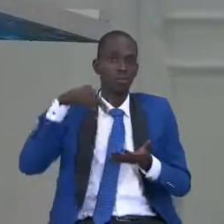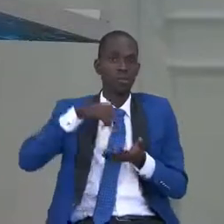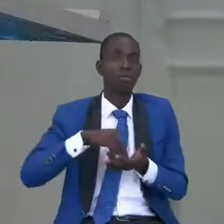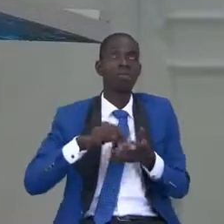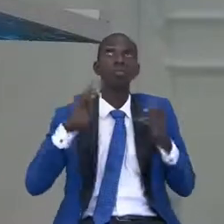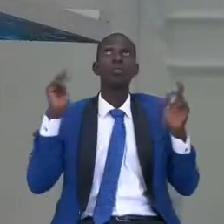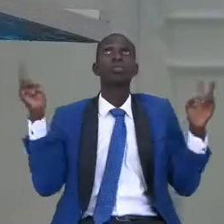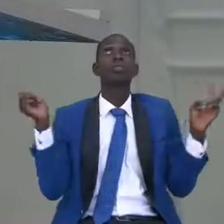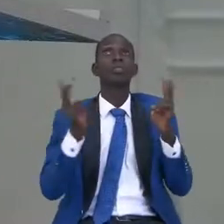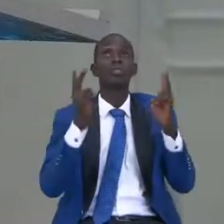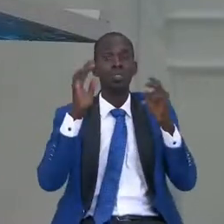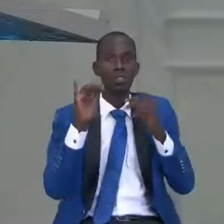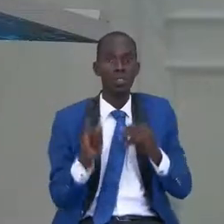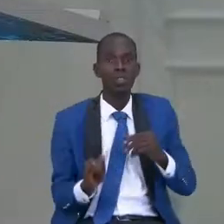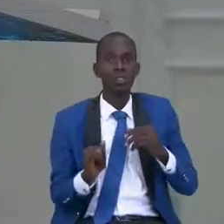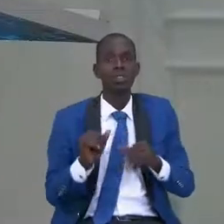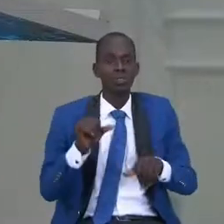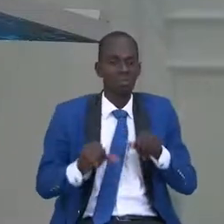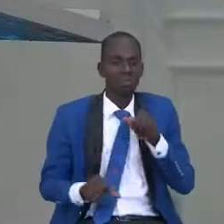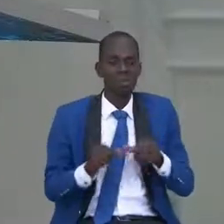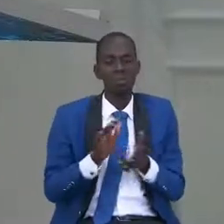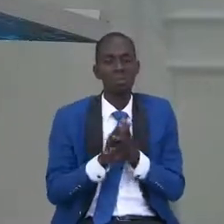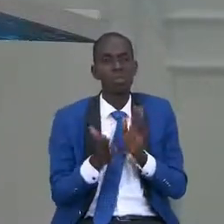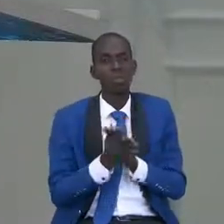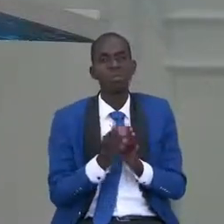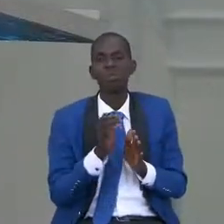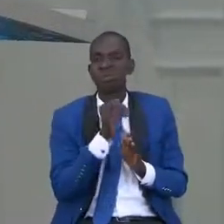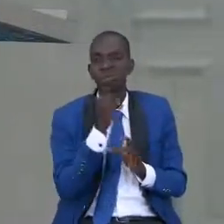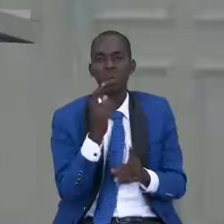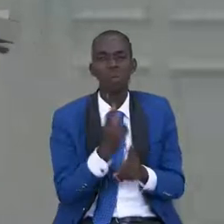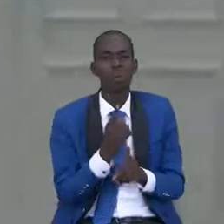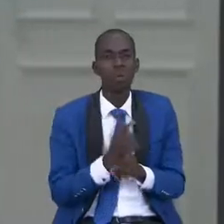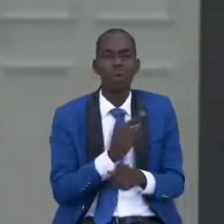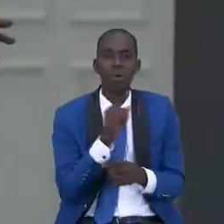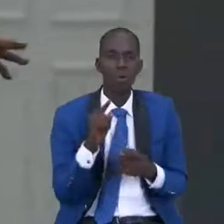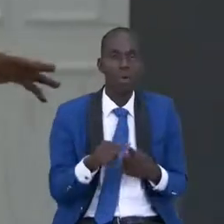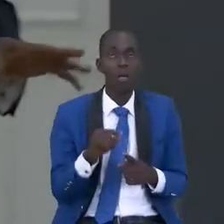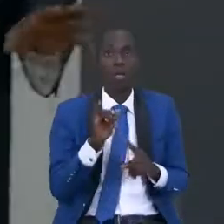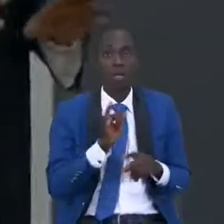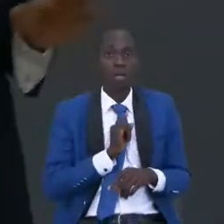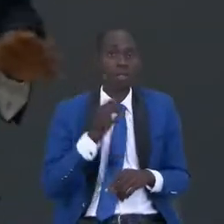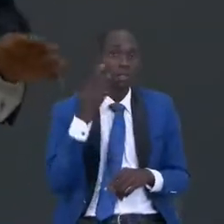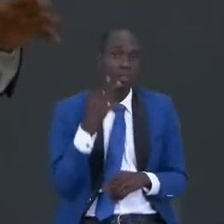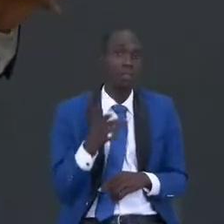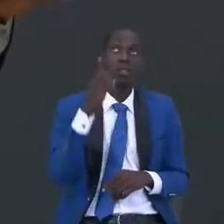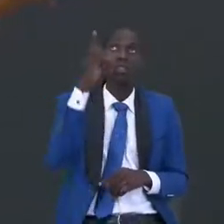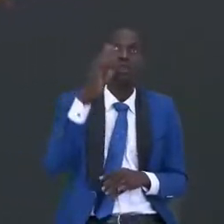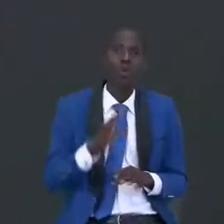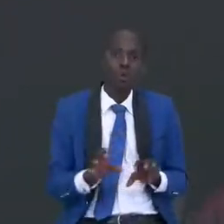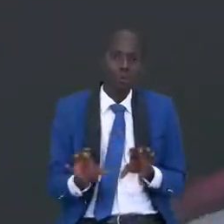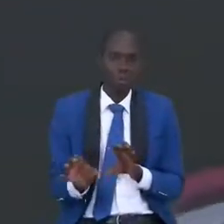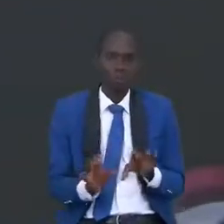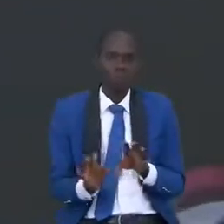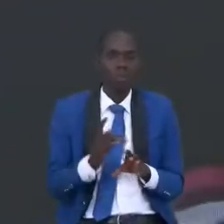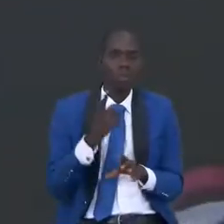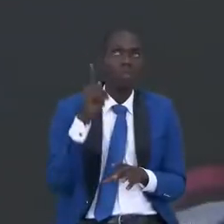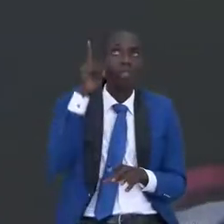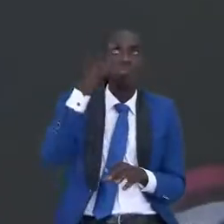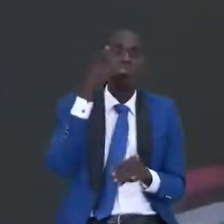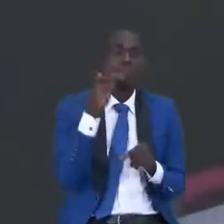l'incrédulité devient déraisonnable. Quand je vois Dieu accomplissant ses